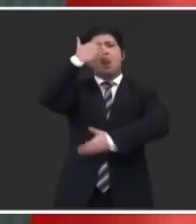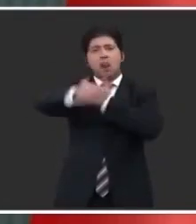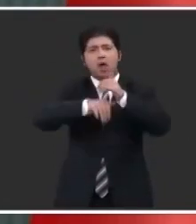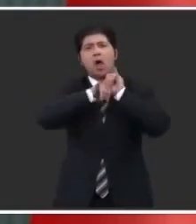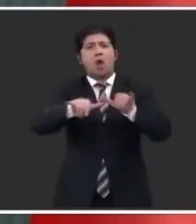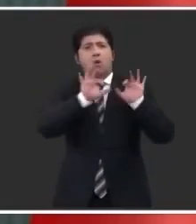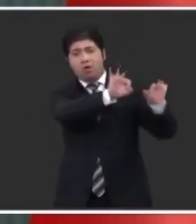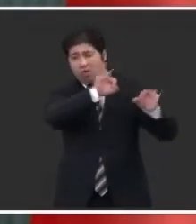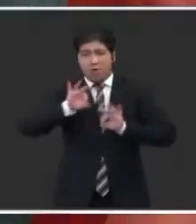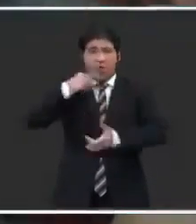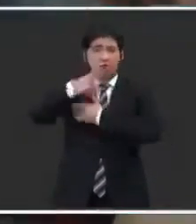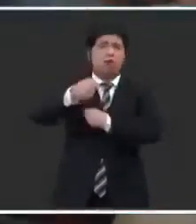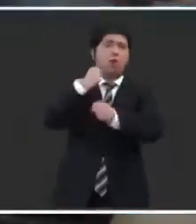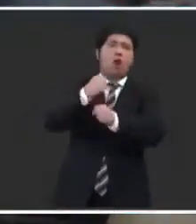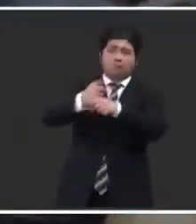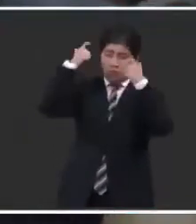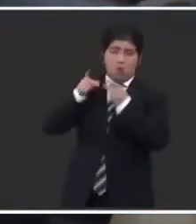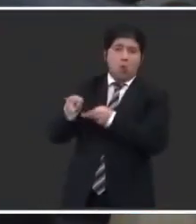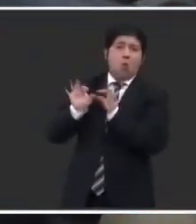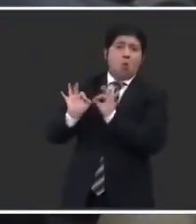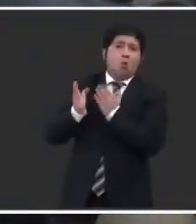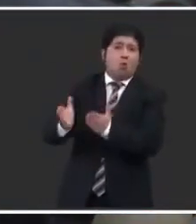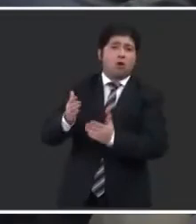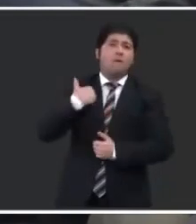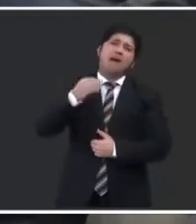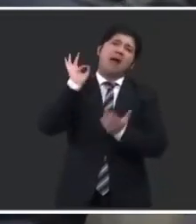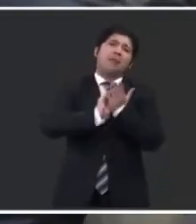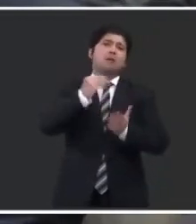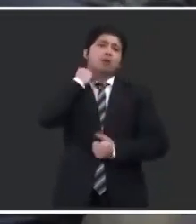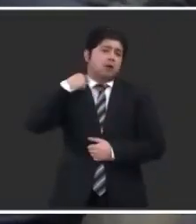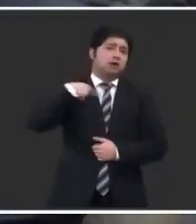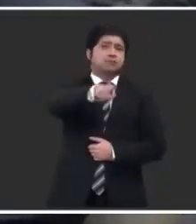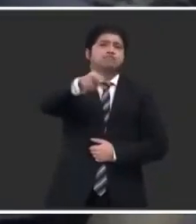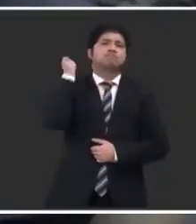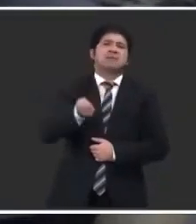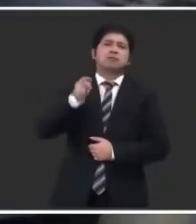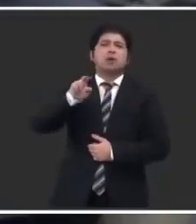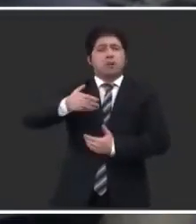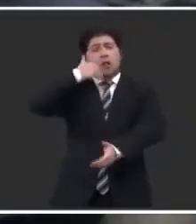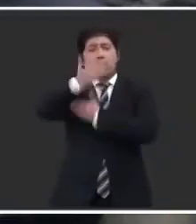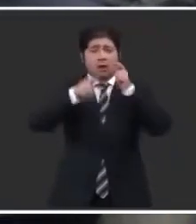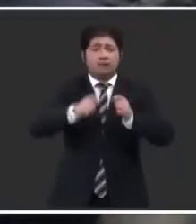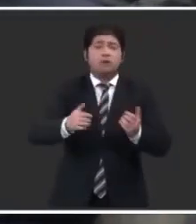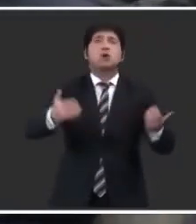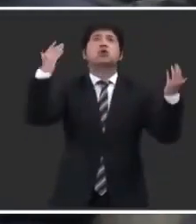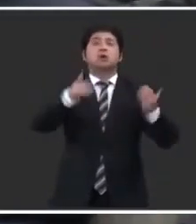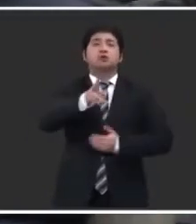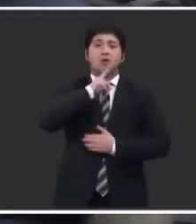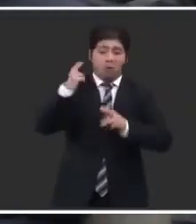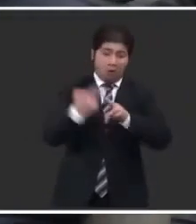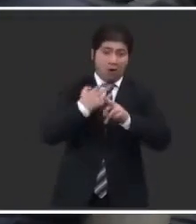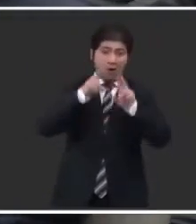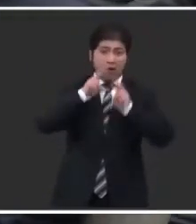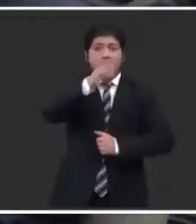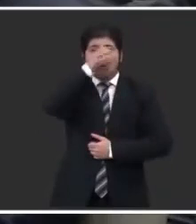Çünkü kendilerine verilen görev buydu diyet borçları bunu gerektiriyordu inşallah son örneğini